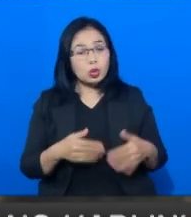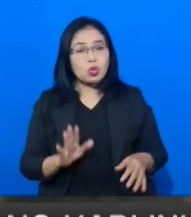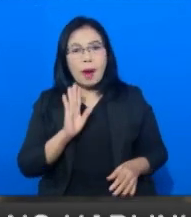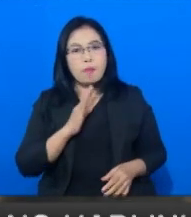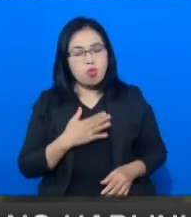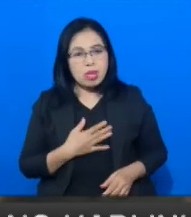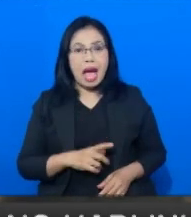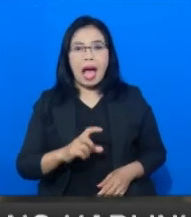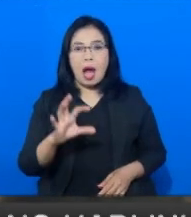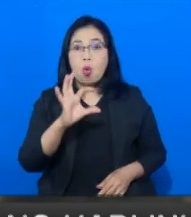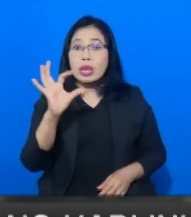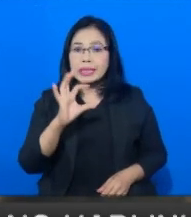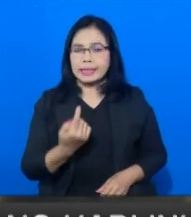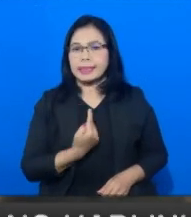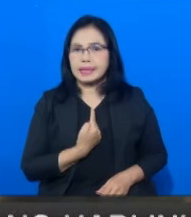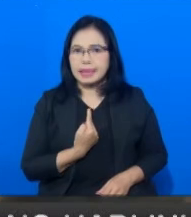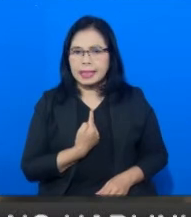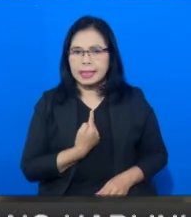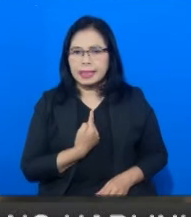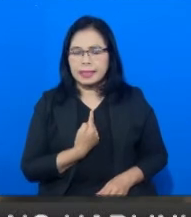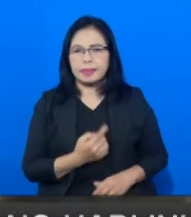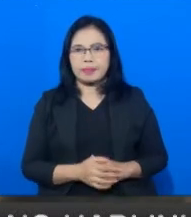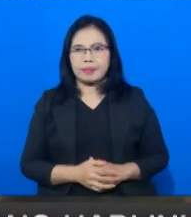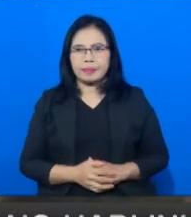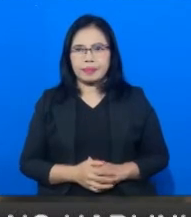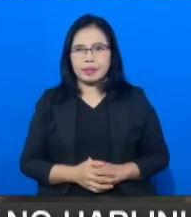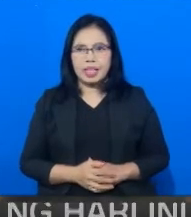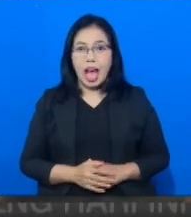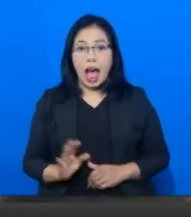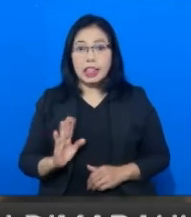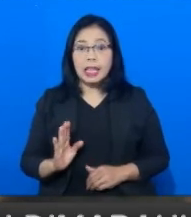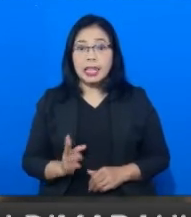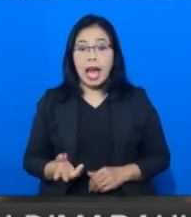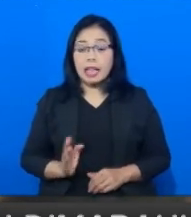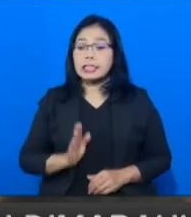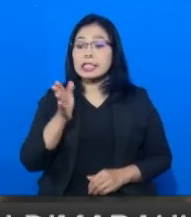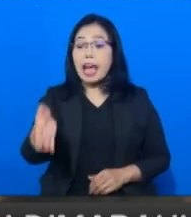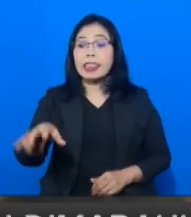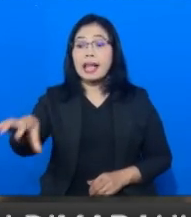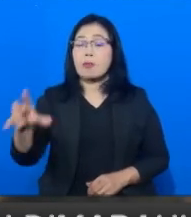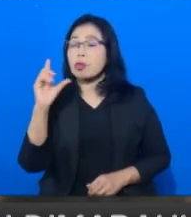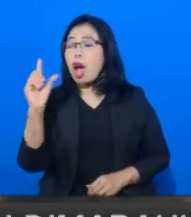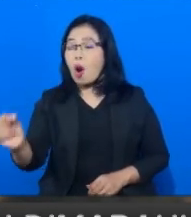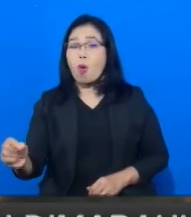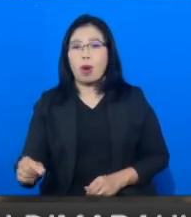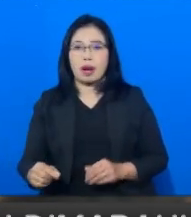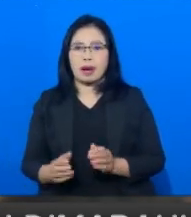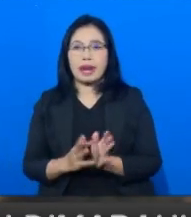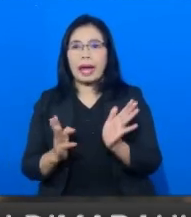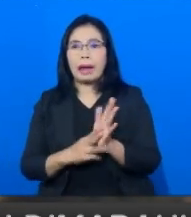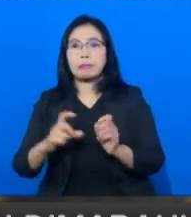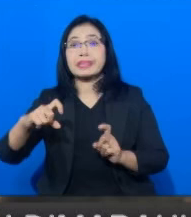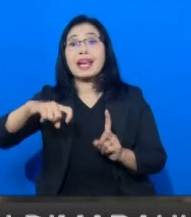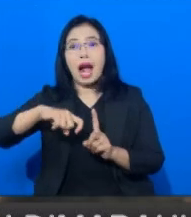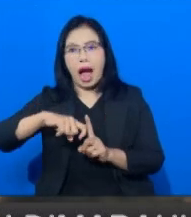lah gitu kan, artinya tidak perlu lagi yang namanya harus jauh-jauh ke sini, dan mungkin kondisi yang sekarang sudah begini kan mereka sudah sadar ya